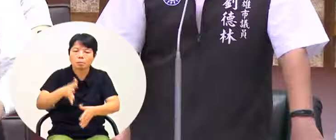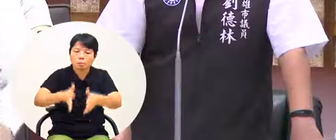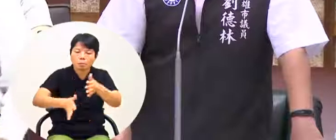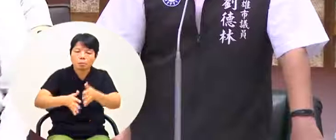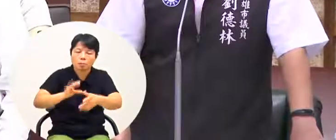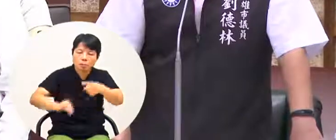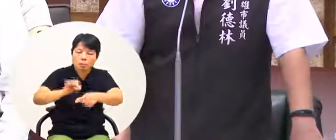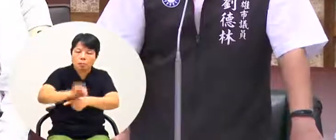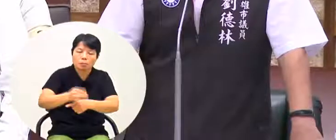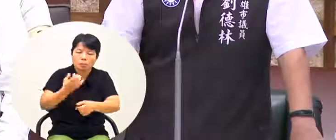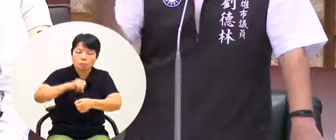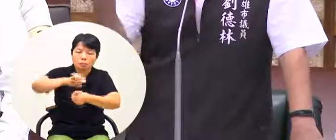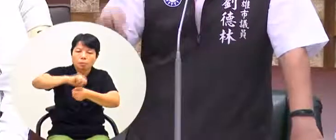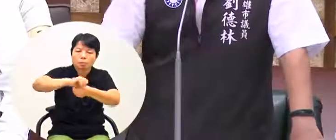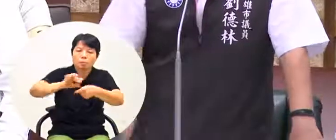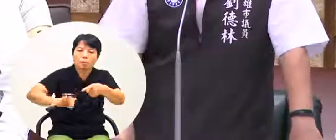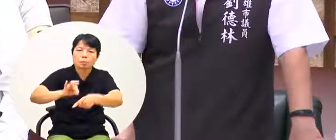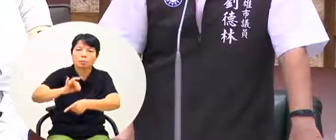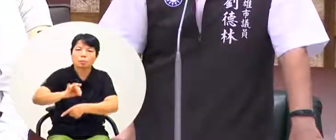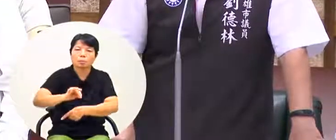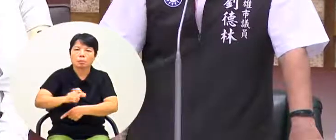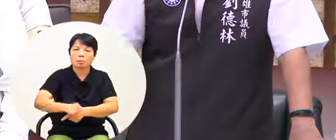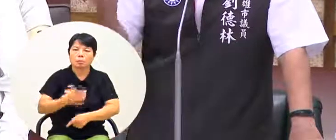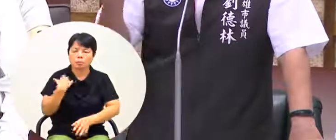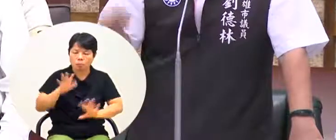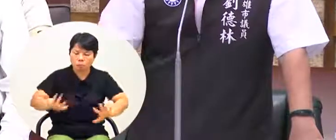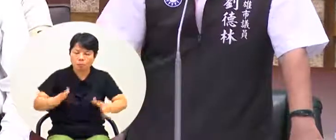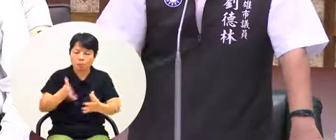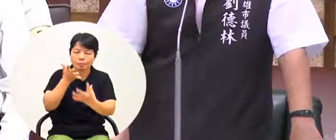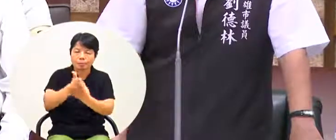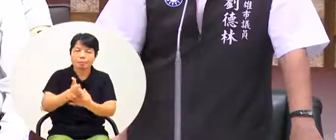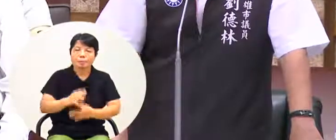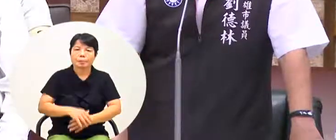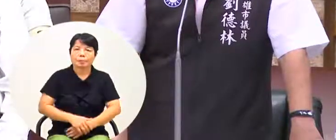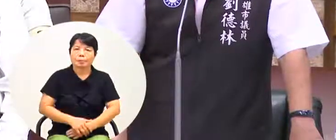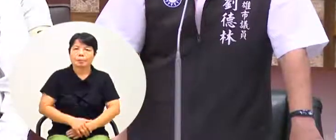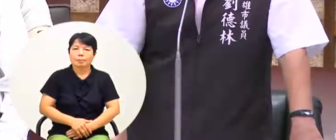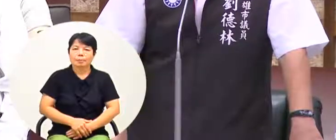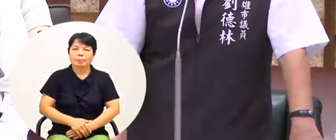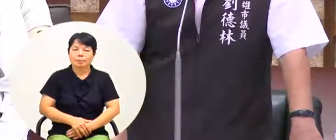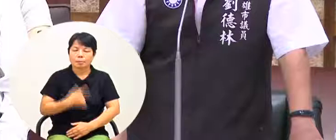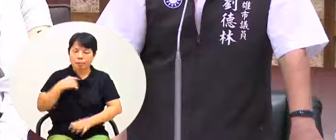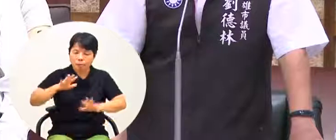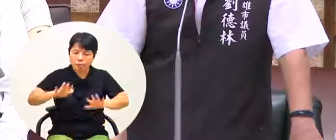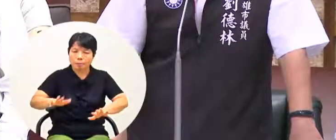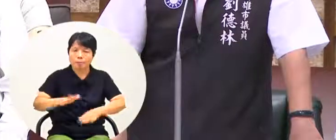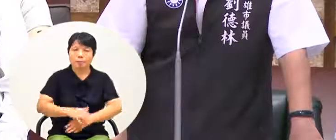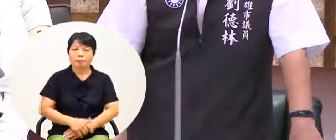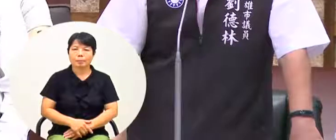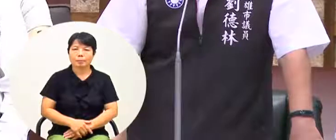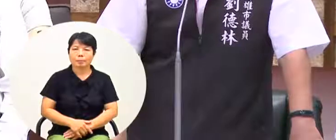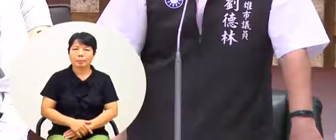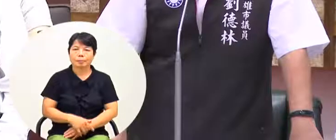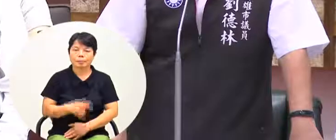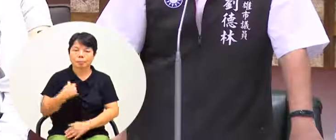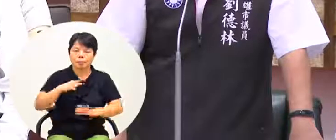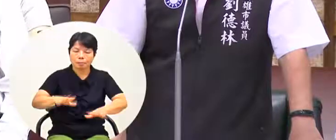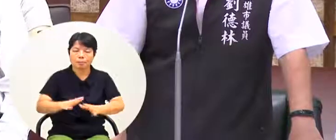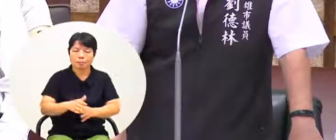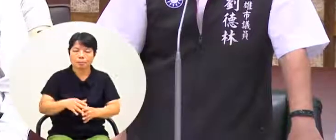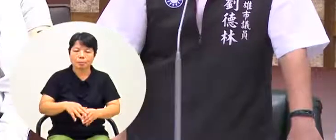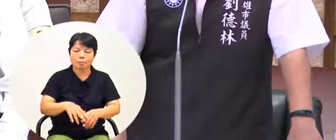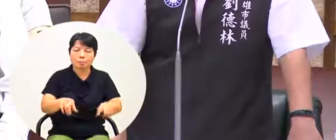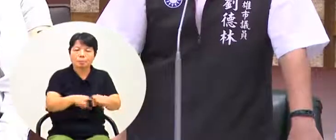10%。 我打岔一下，我跟你讲啊，以我来讲的话，我现有的只有17坪了，局